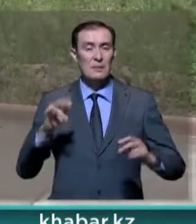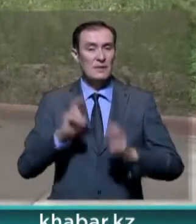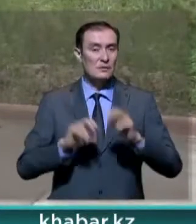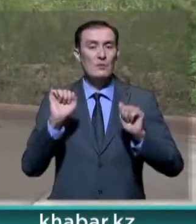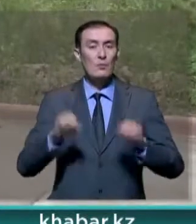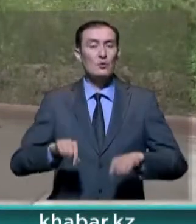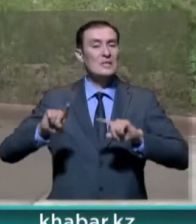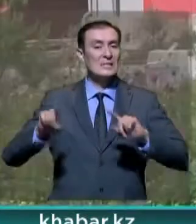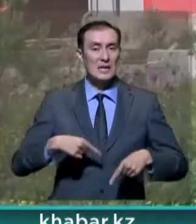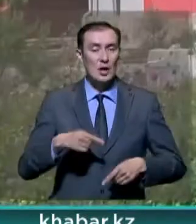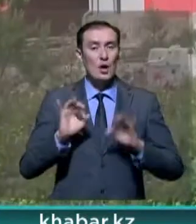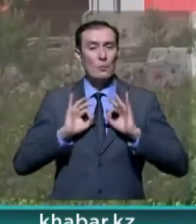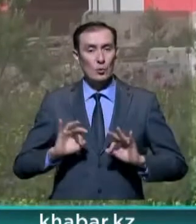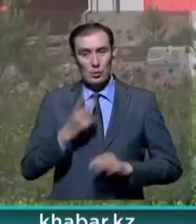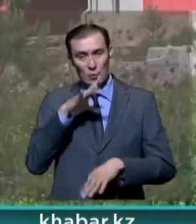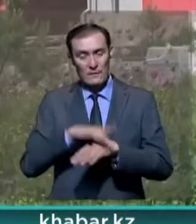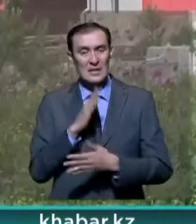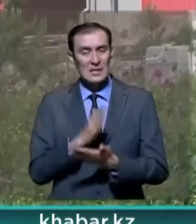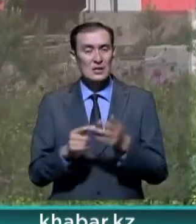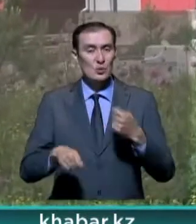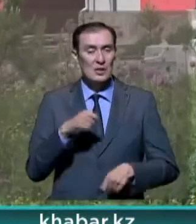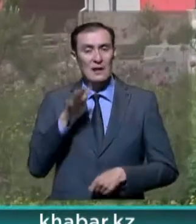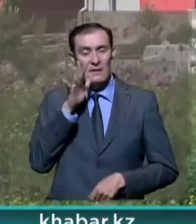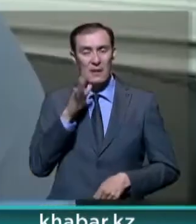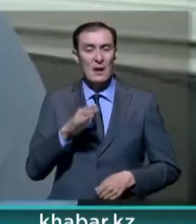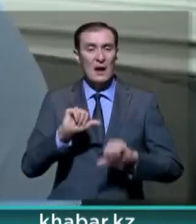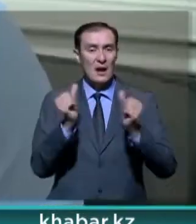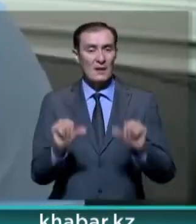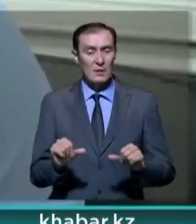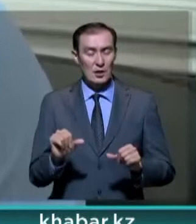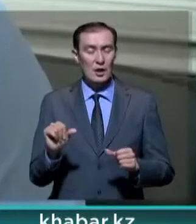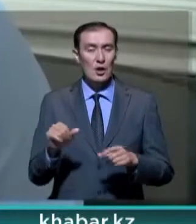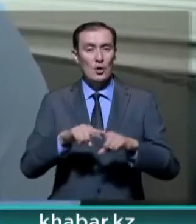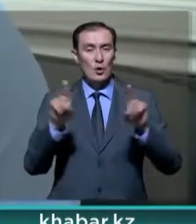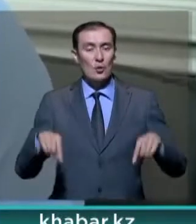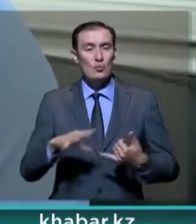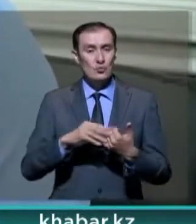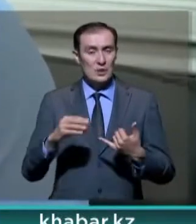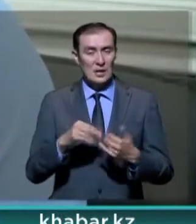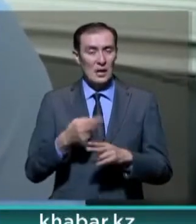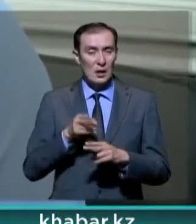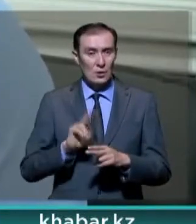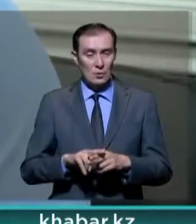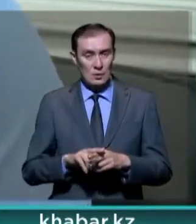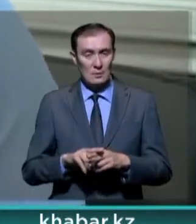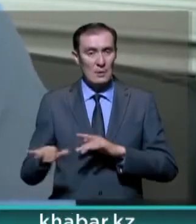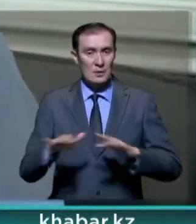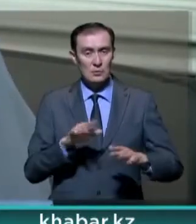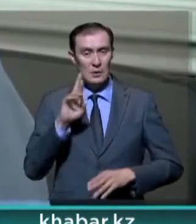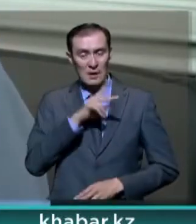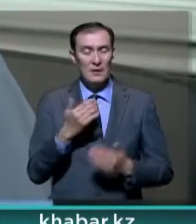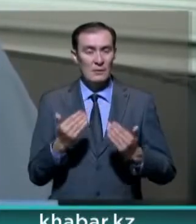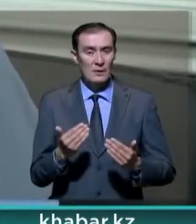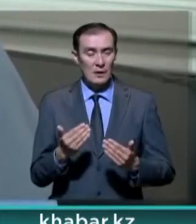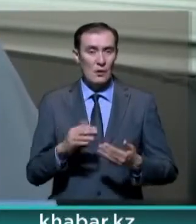могут изъять. Прокуратура выявила нарушения в процессе выдачи участка. Мы говорим за один участок, который предоставил иной коммерческой процедуры. Таким